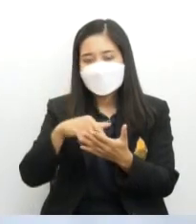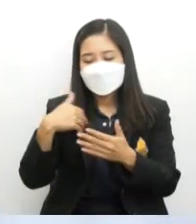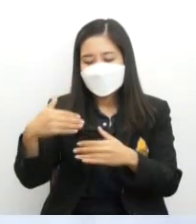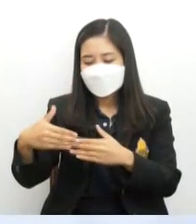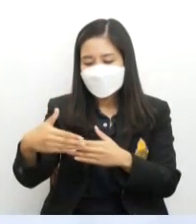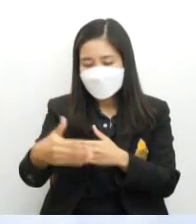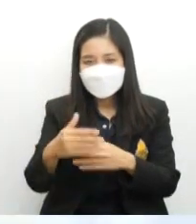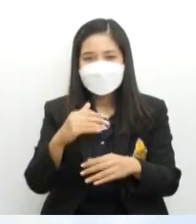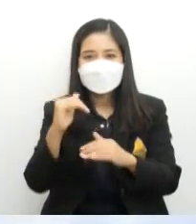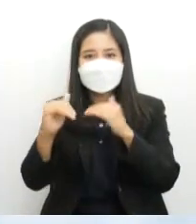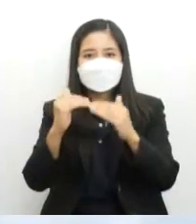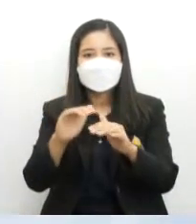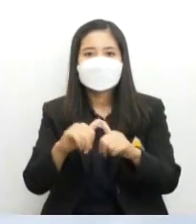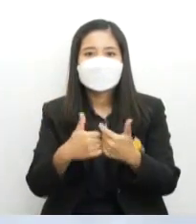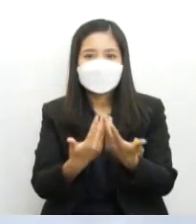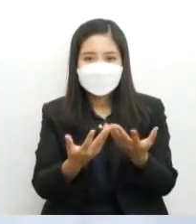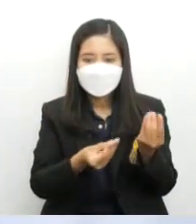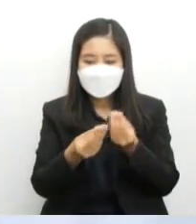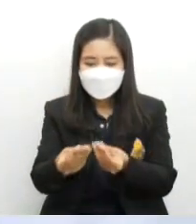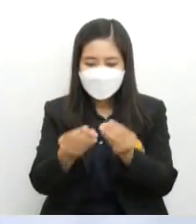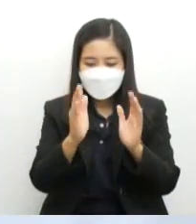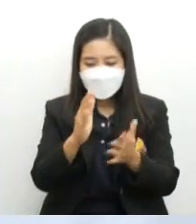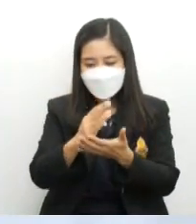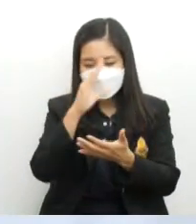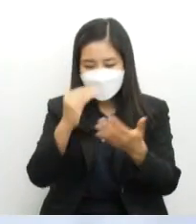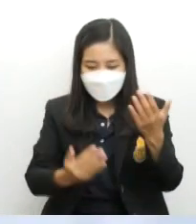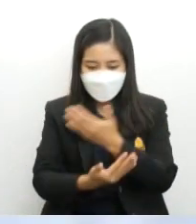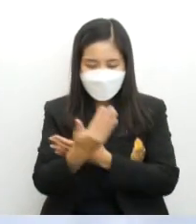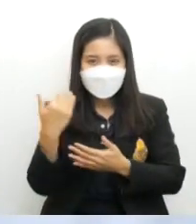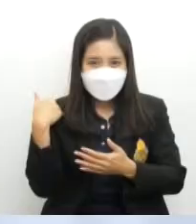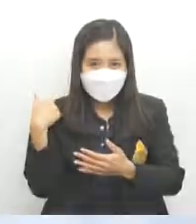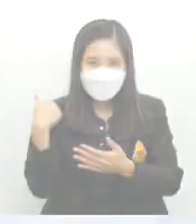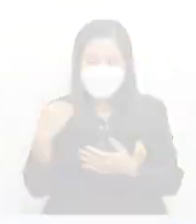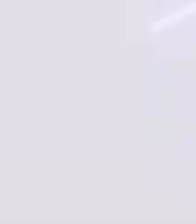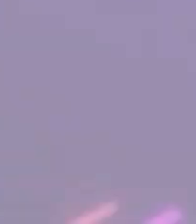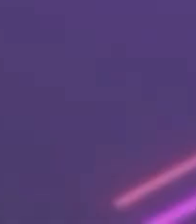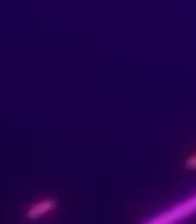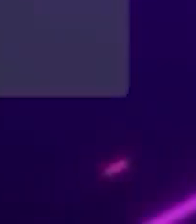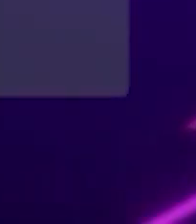างไรโดยที่นักเรียนไม่ได้เสียโอกาสและมีคุณภาพไม่แตกต่างจากเดิม